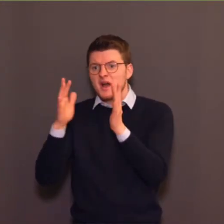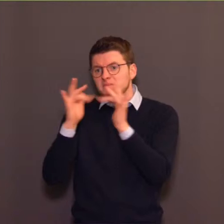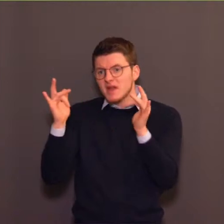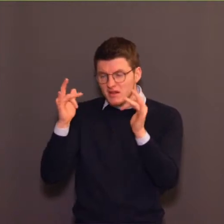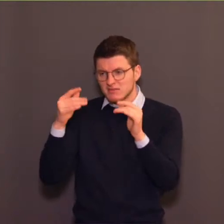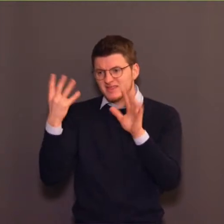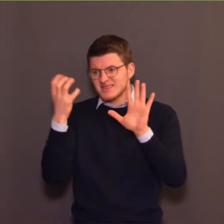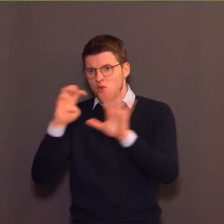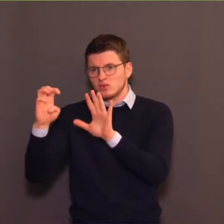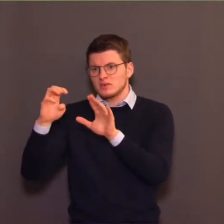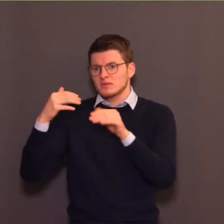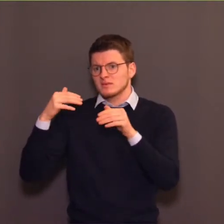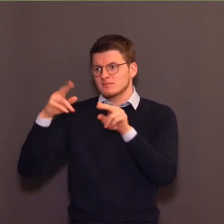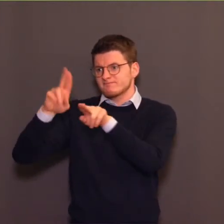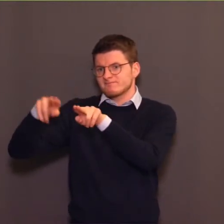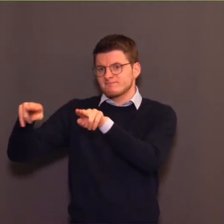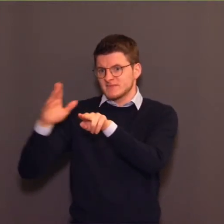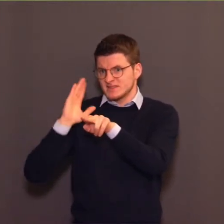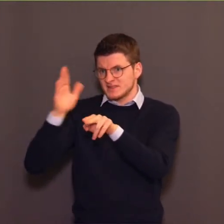zullen stranden.